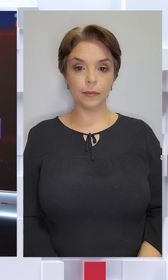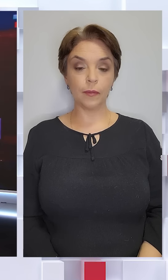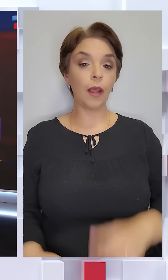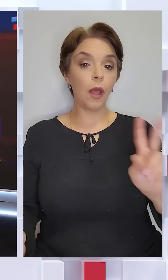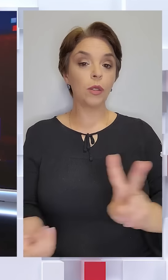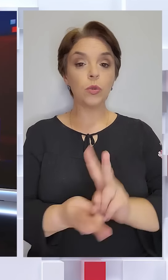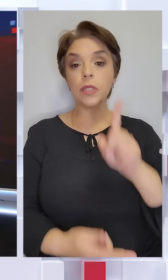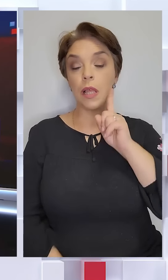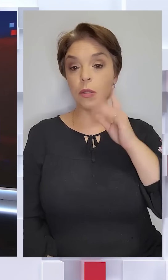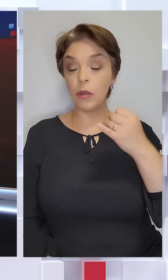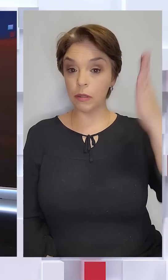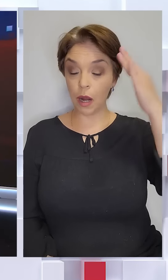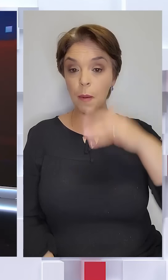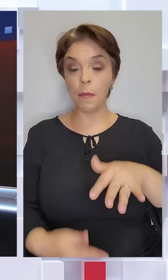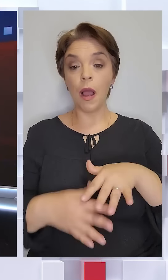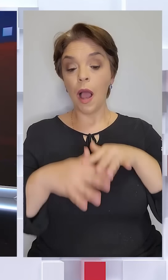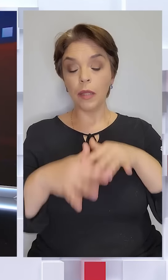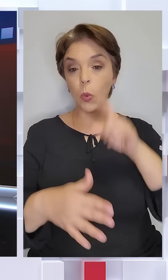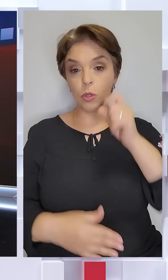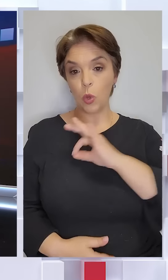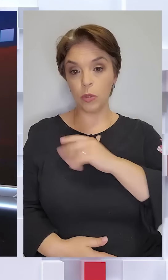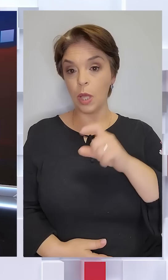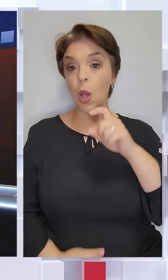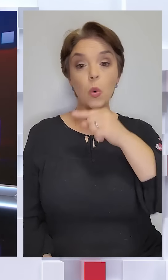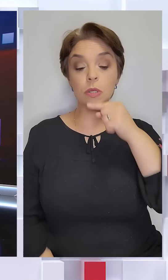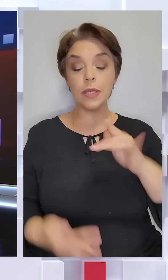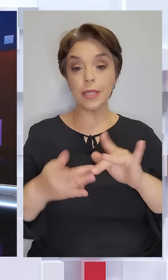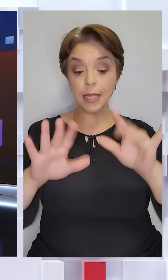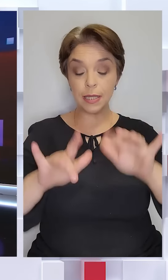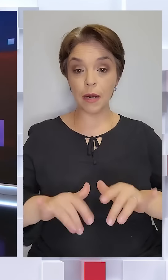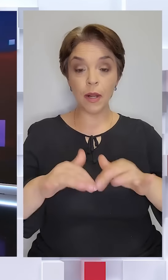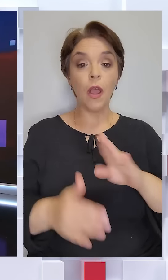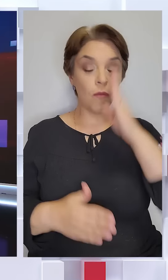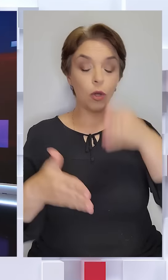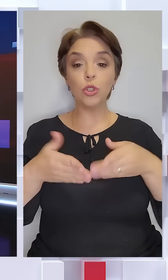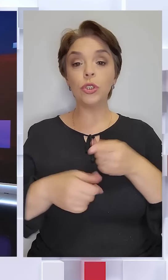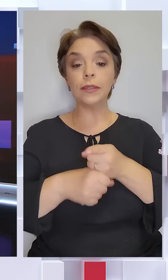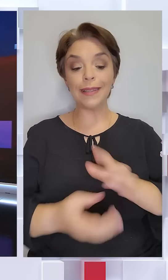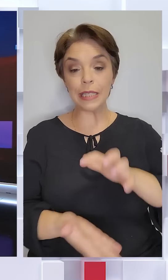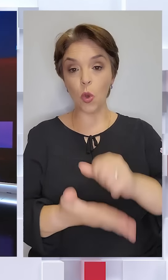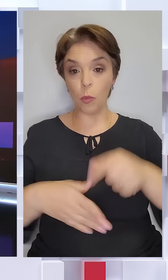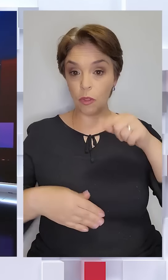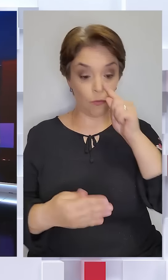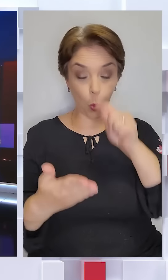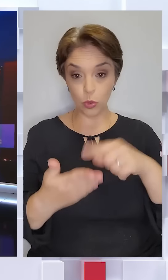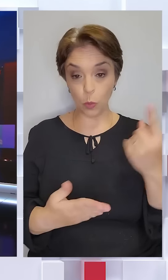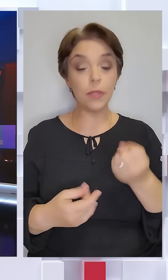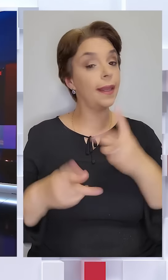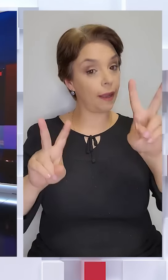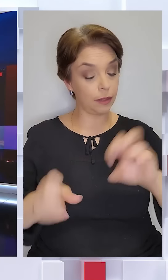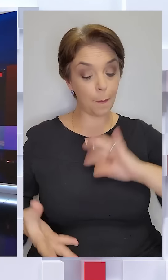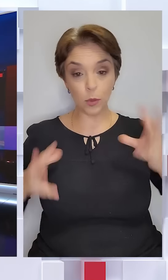Зустріч Зеленського і Трампа, атака української розвідки на російські сервери та ворожі танки, захоплені у Курській області – це лише кілька